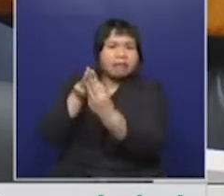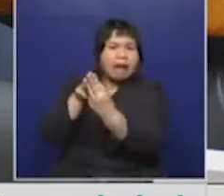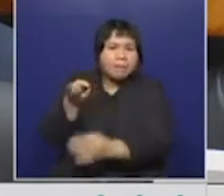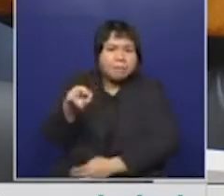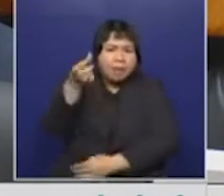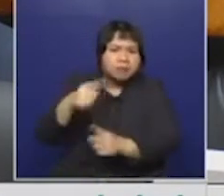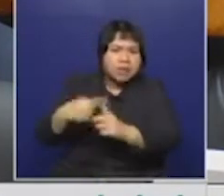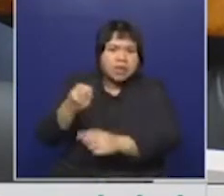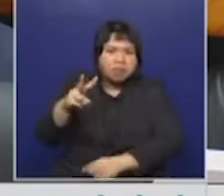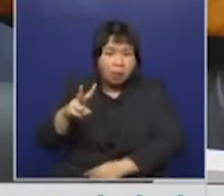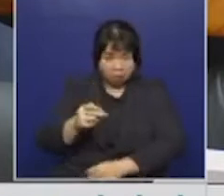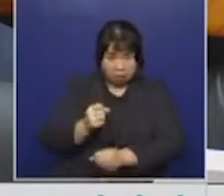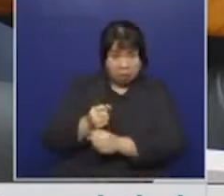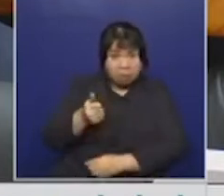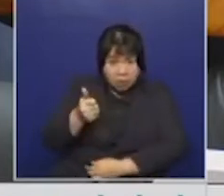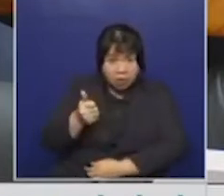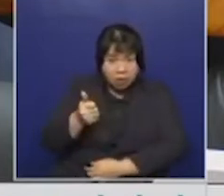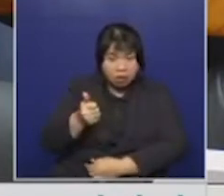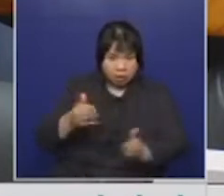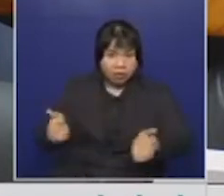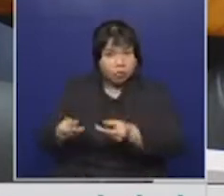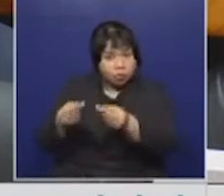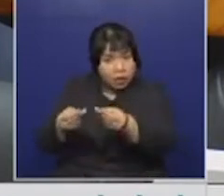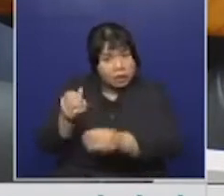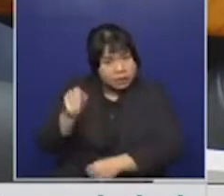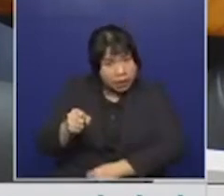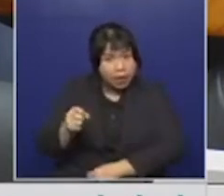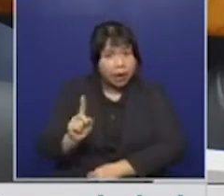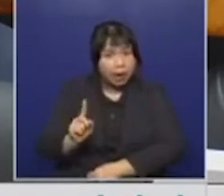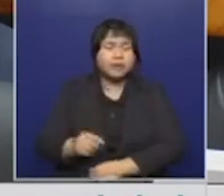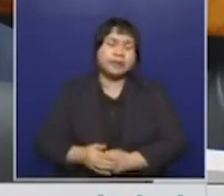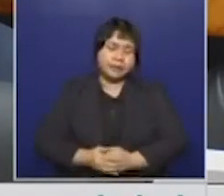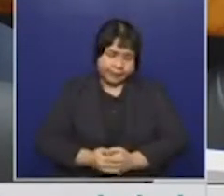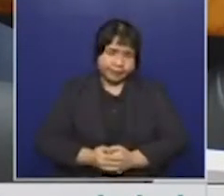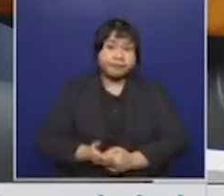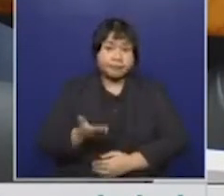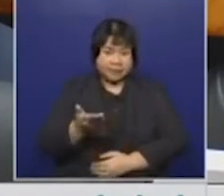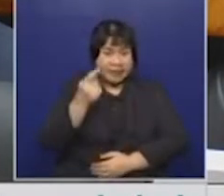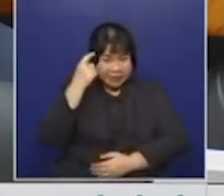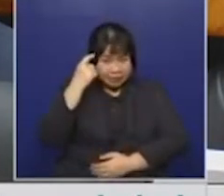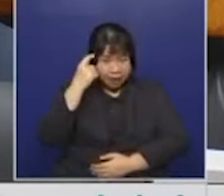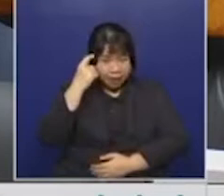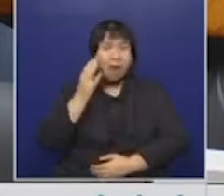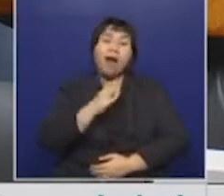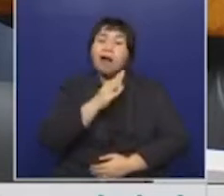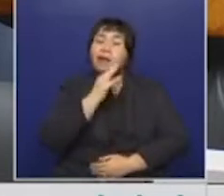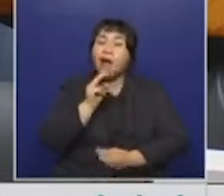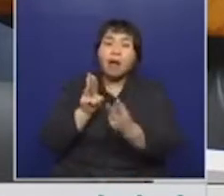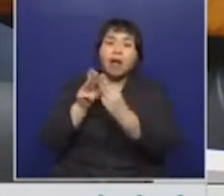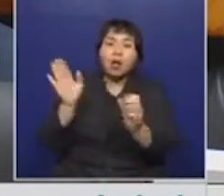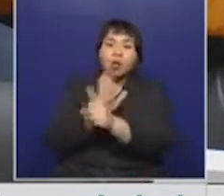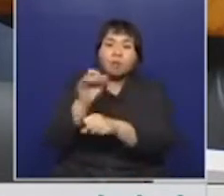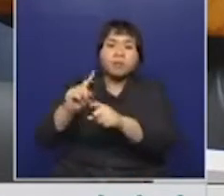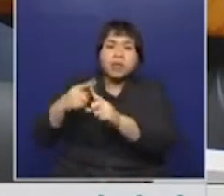ท่านมองว่าเป็นผลดีแล้วควรสนับสนุนใช่หรือไม่และท่านเคยคิดไหมคะว่าถ้าหมดสัญญาแล้ว